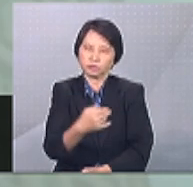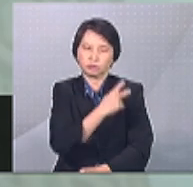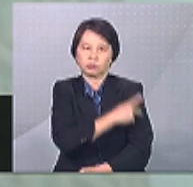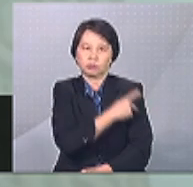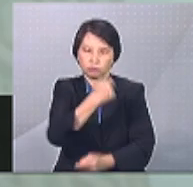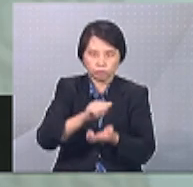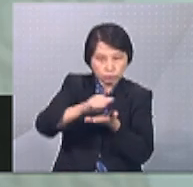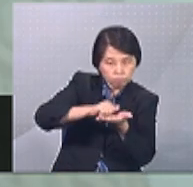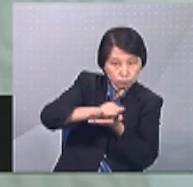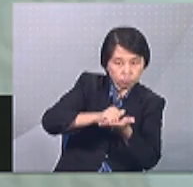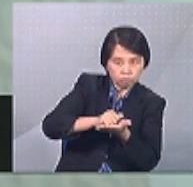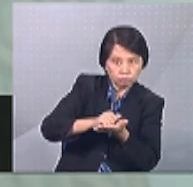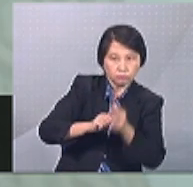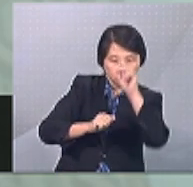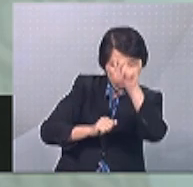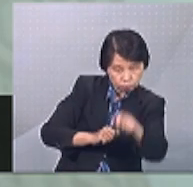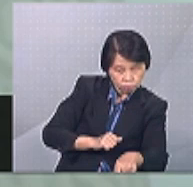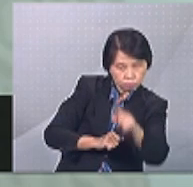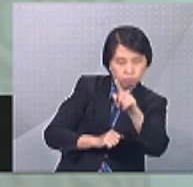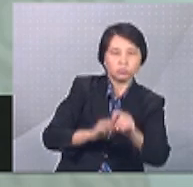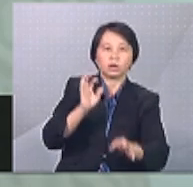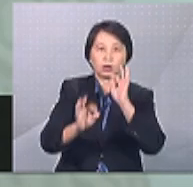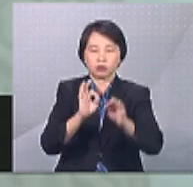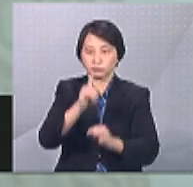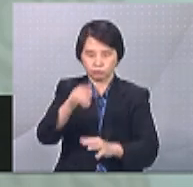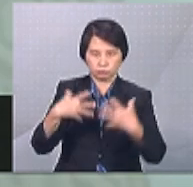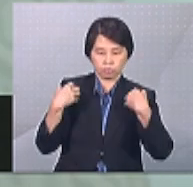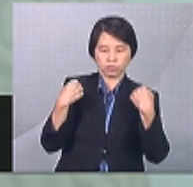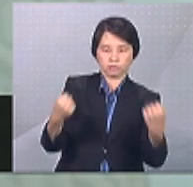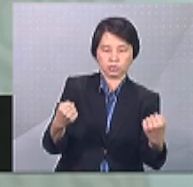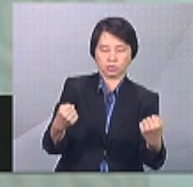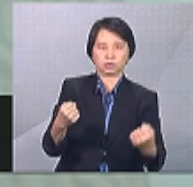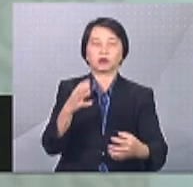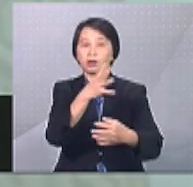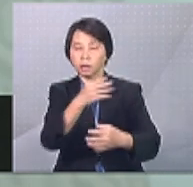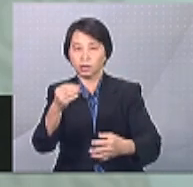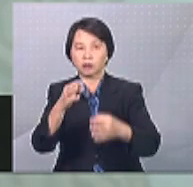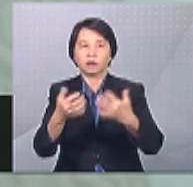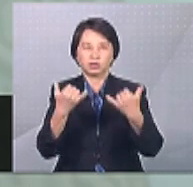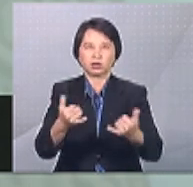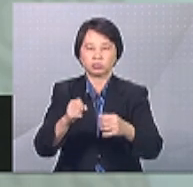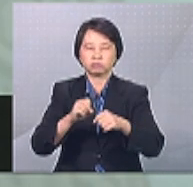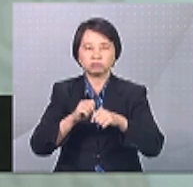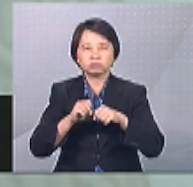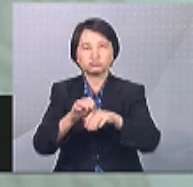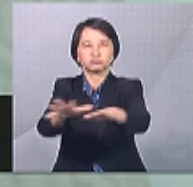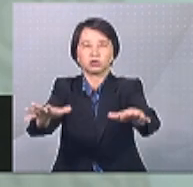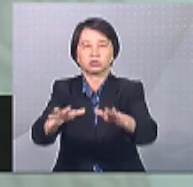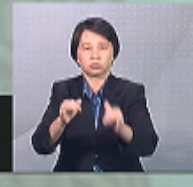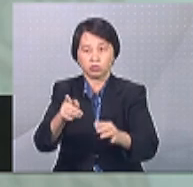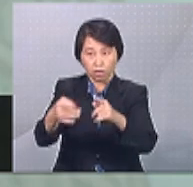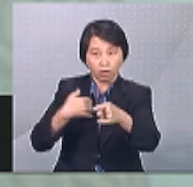disaring. Kalau pastikan mereka sihat, dan kalau sekarang ni jangkitan mereka, kalau